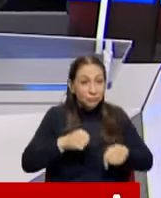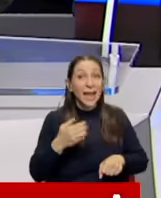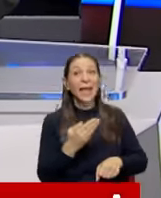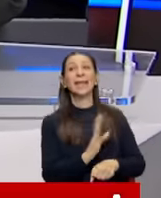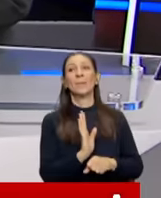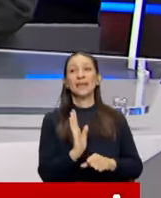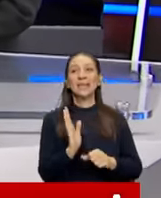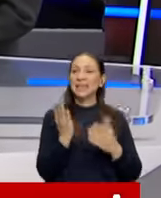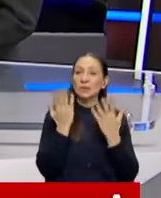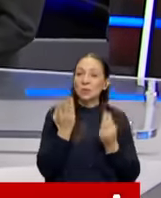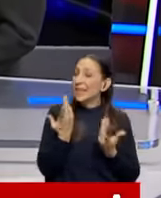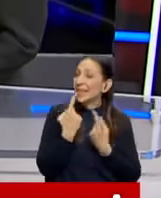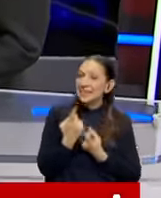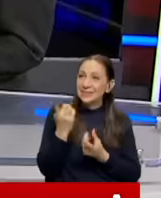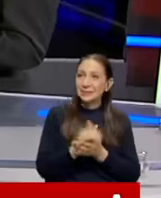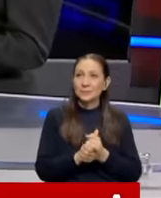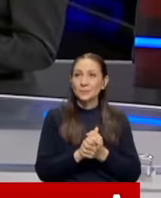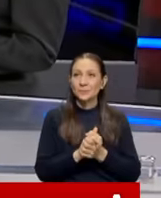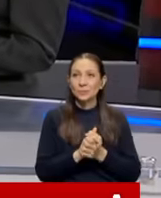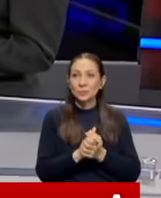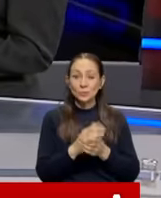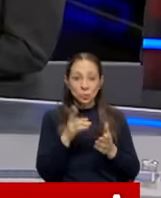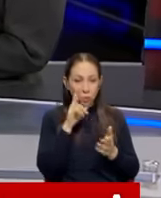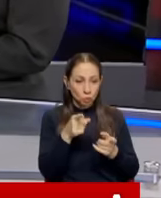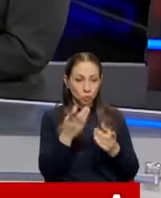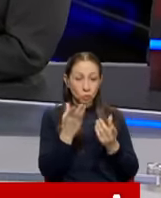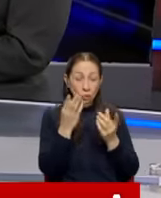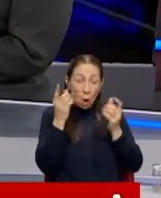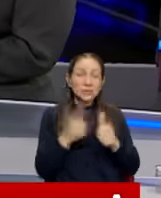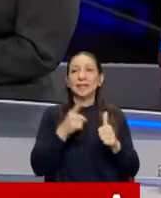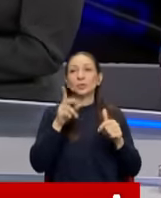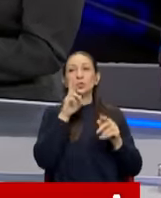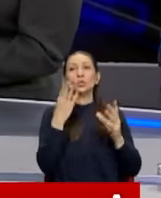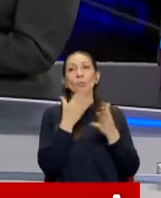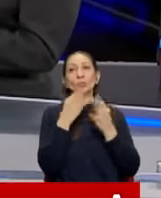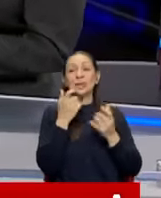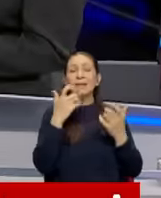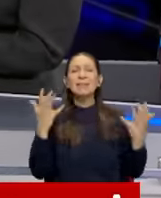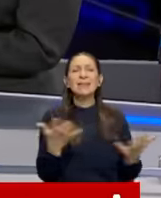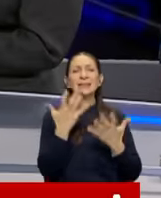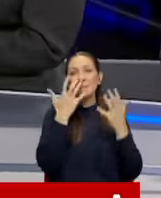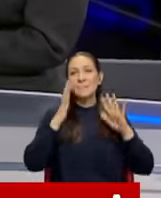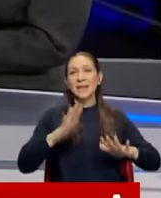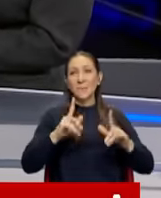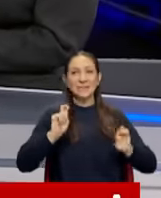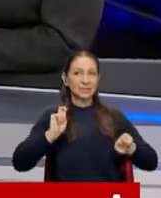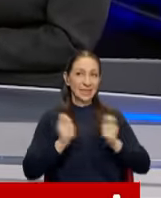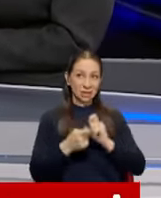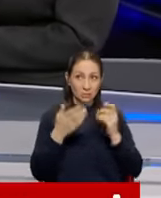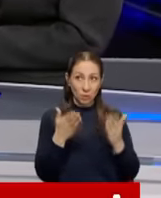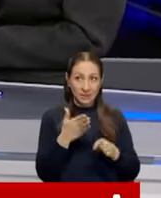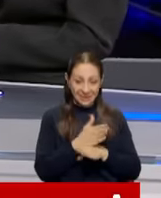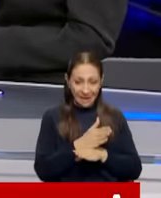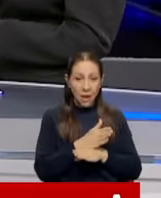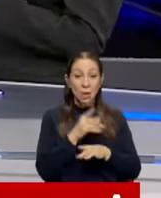nasıl oldu Ne dersiniz çok mutluyuz Tabii sonuçtan Öncelikle onu söylemek istiyorum Yıllardır beklenen bir değişim bu aslında